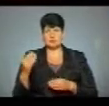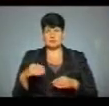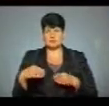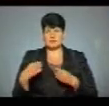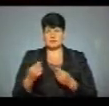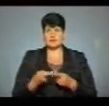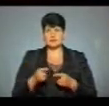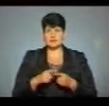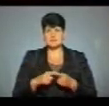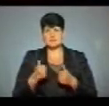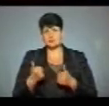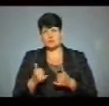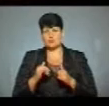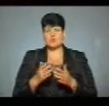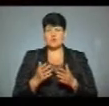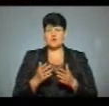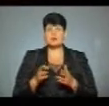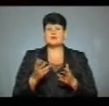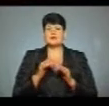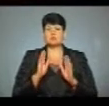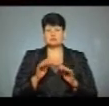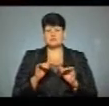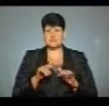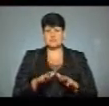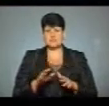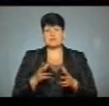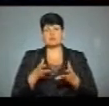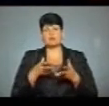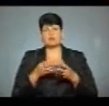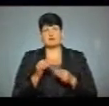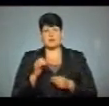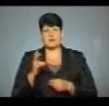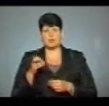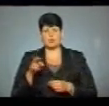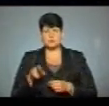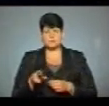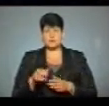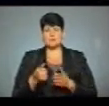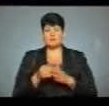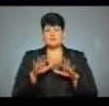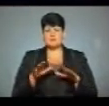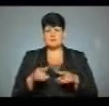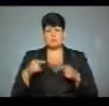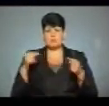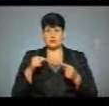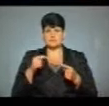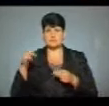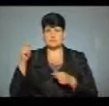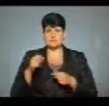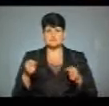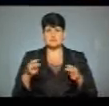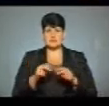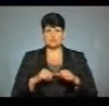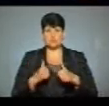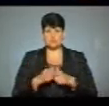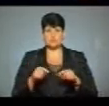на це добро, яке воно буде діяти на екологію. До місця протесту прибула спеціальна комісія, яку